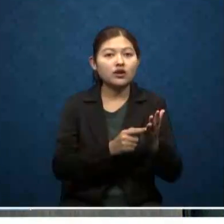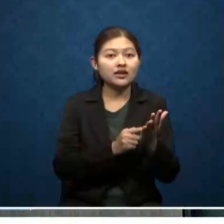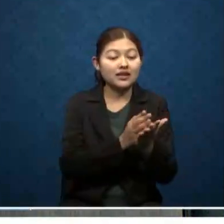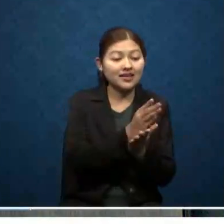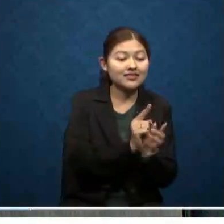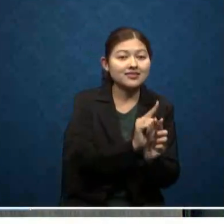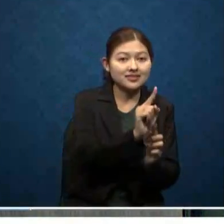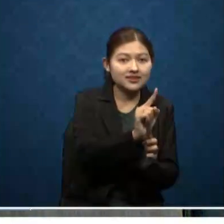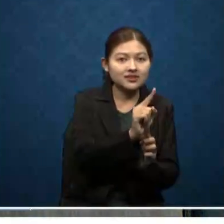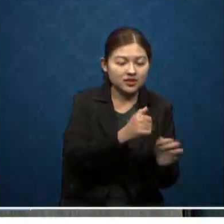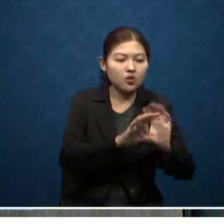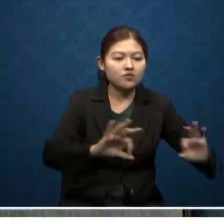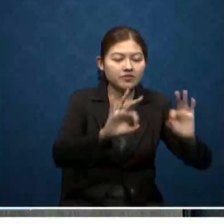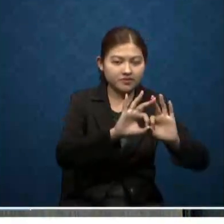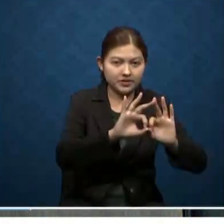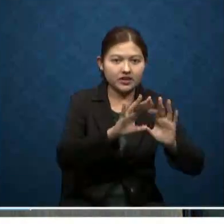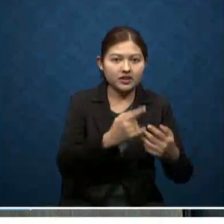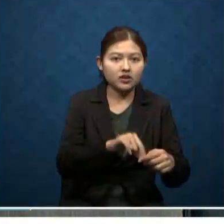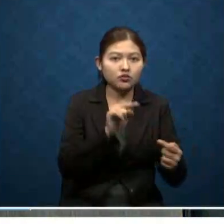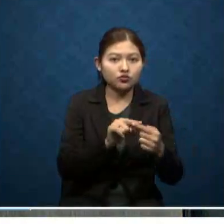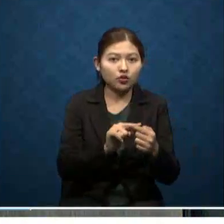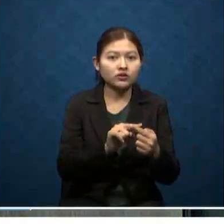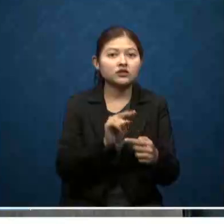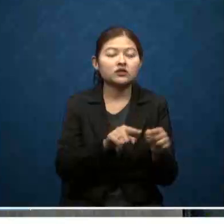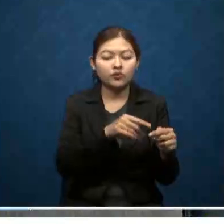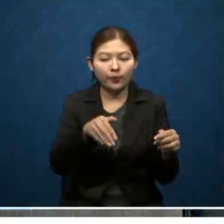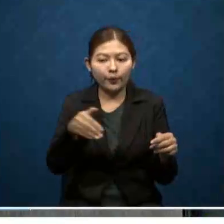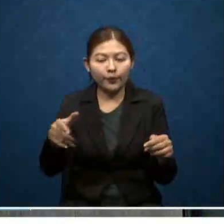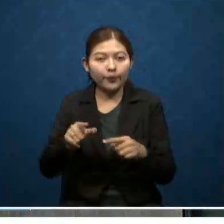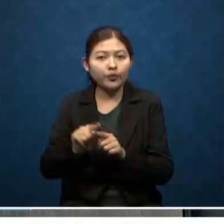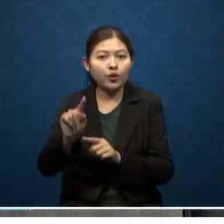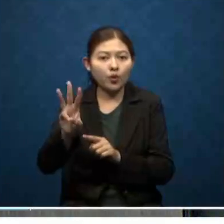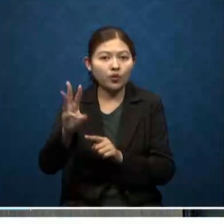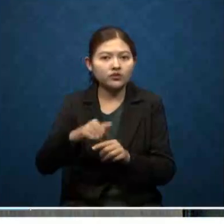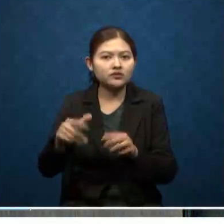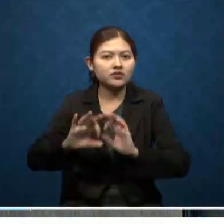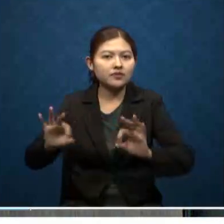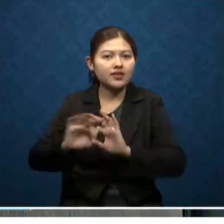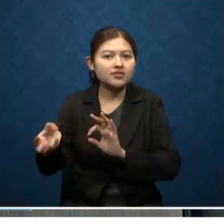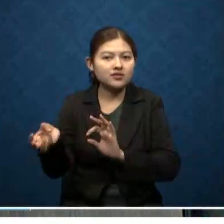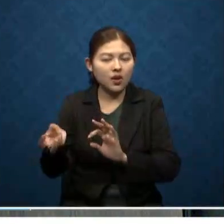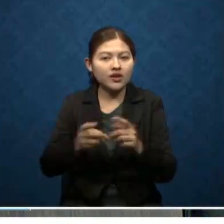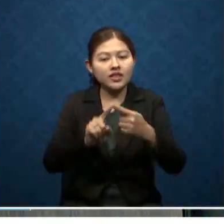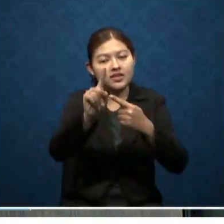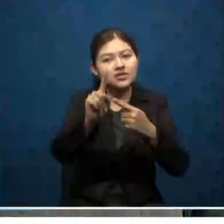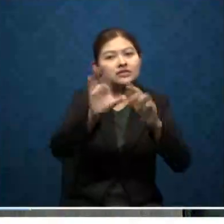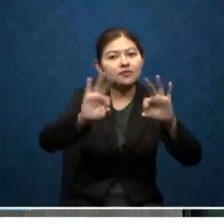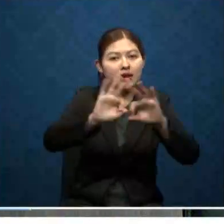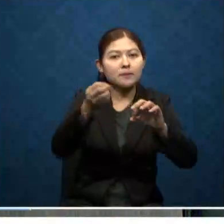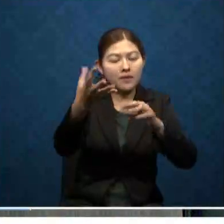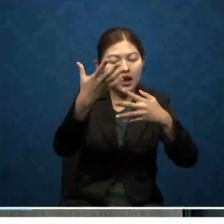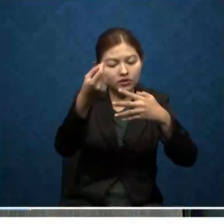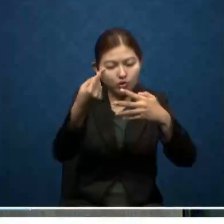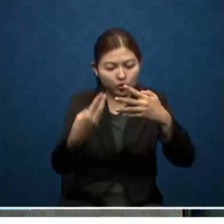เป็นการให้ความสำคัญมากที่สุดลงไปถึงด้านที่ 6ที่ให้ความสำคัญน้อยสุดนะครับในด้านที่